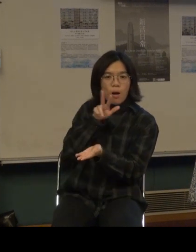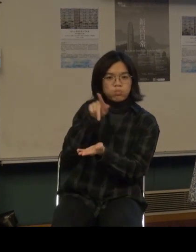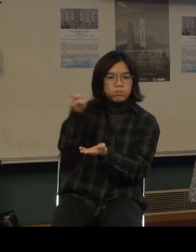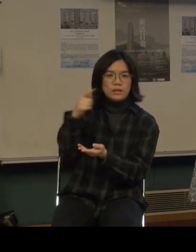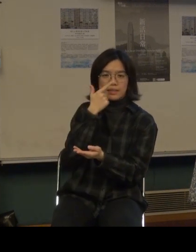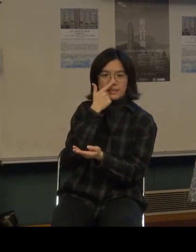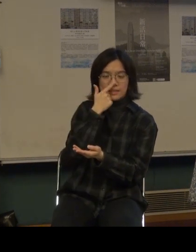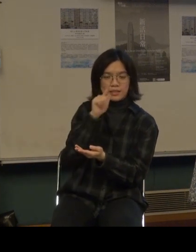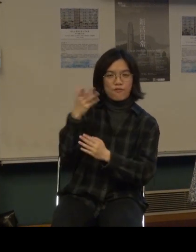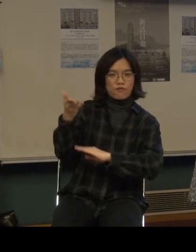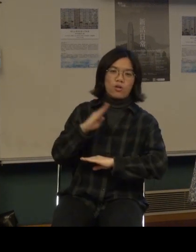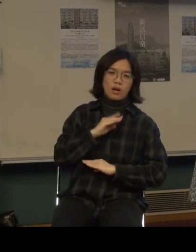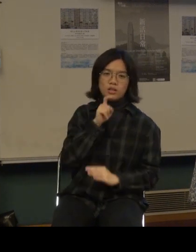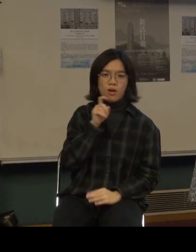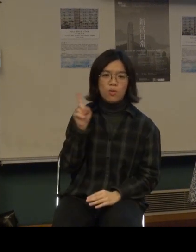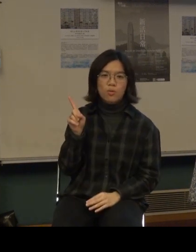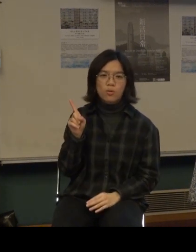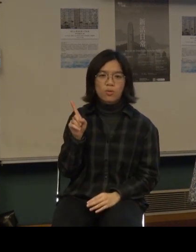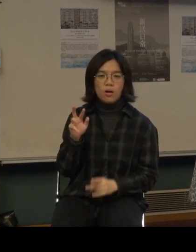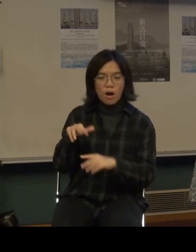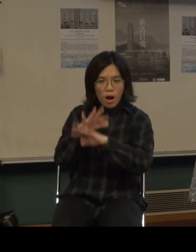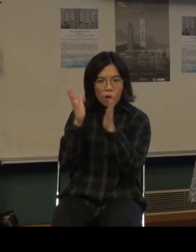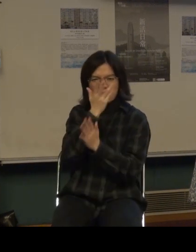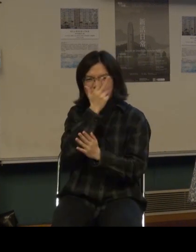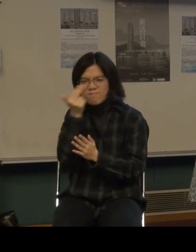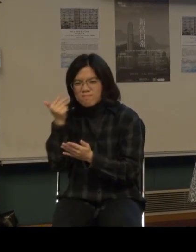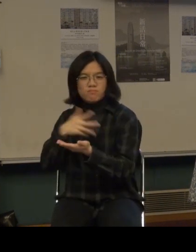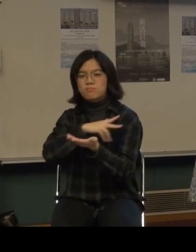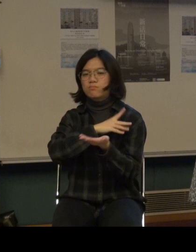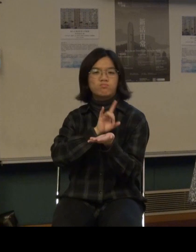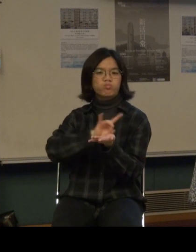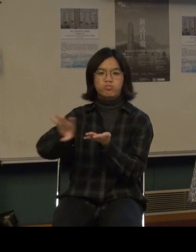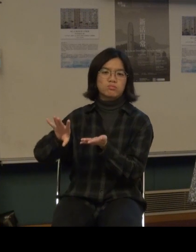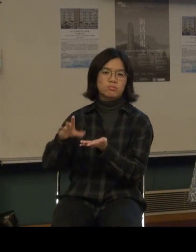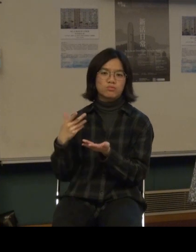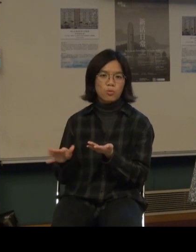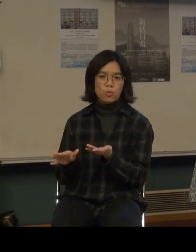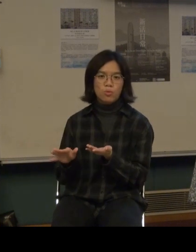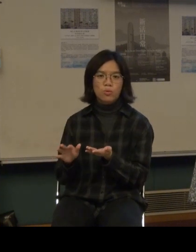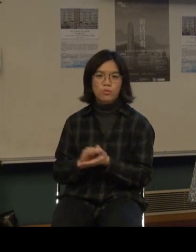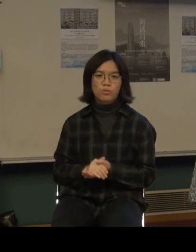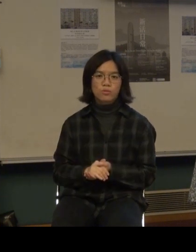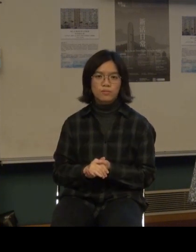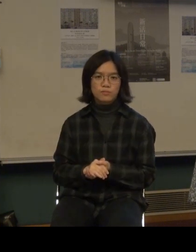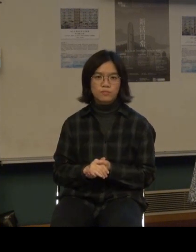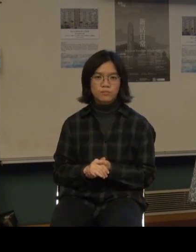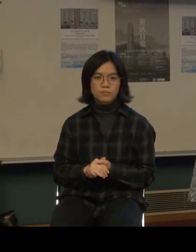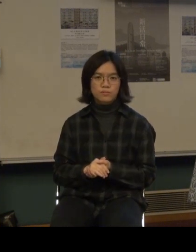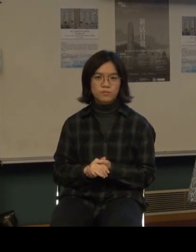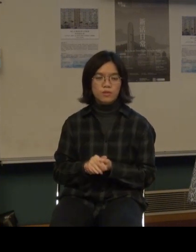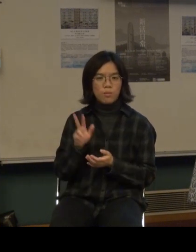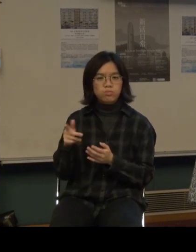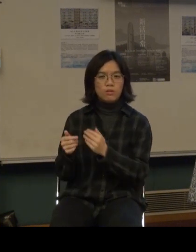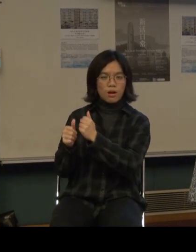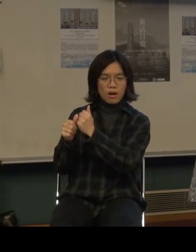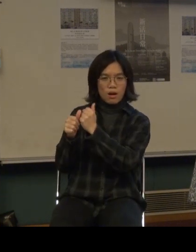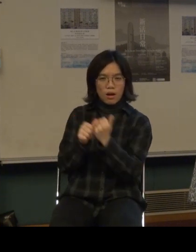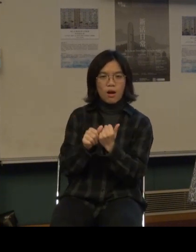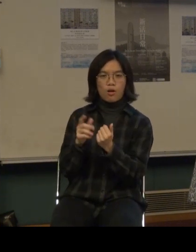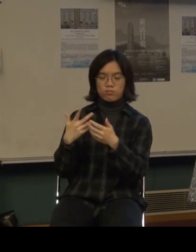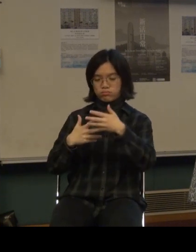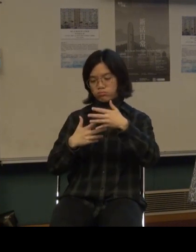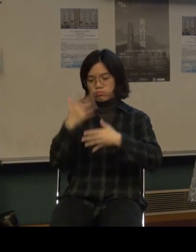築 的樣子，是沒有了這些裝飾物，即純粹是靠一個建築的體量去表